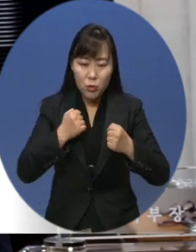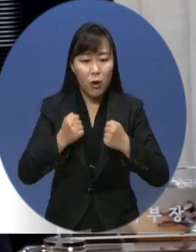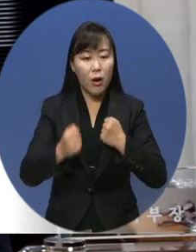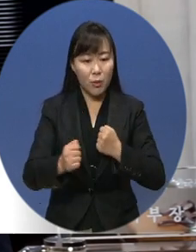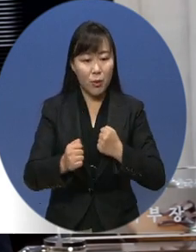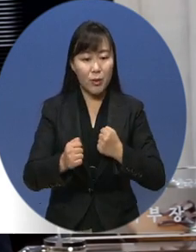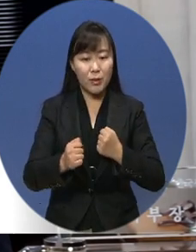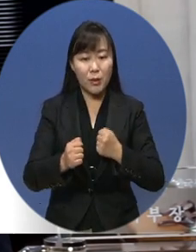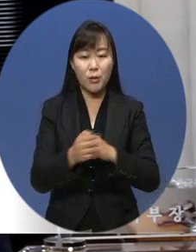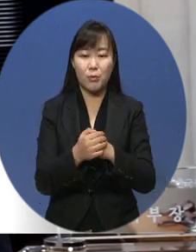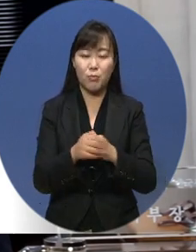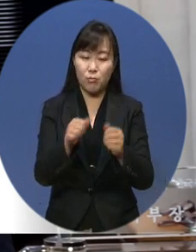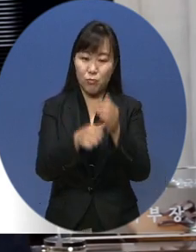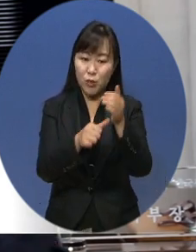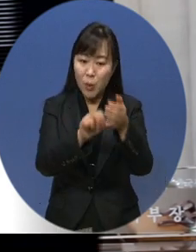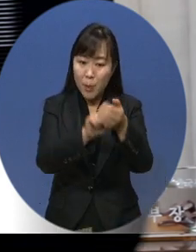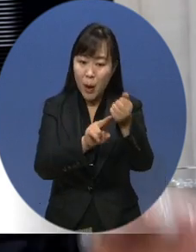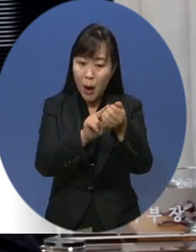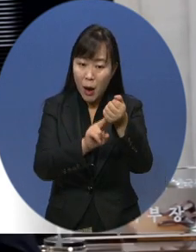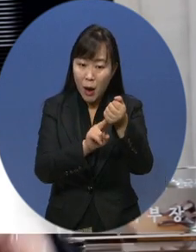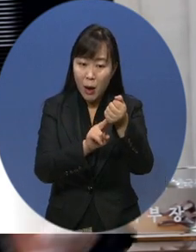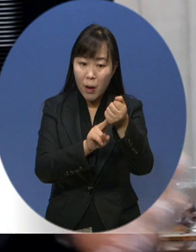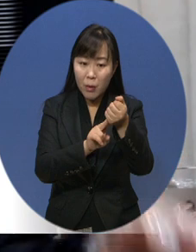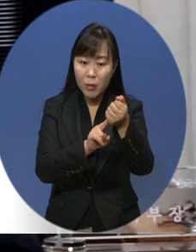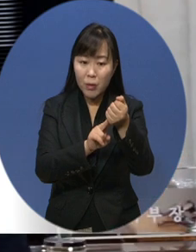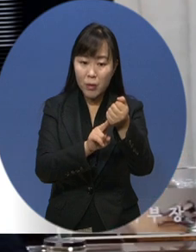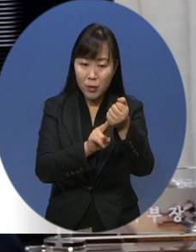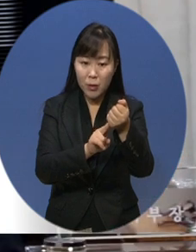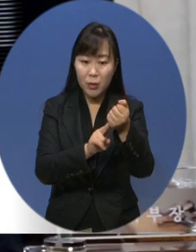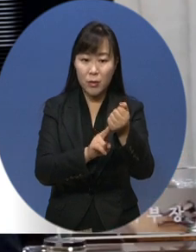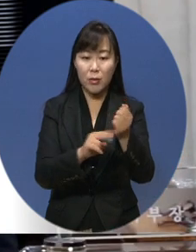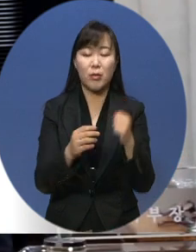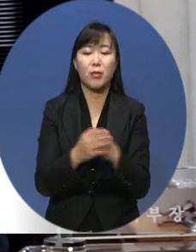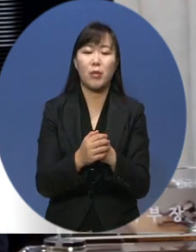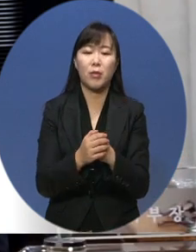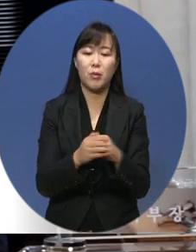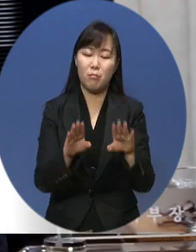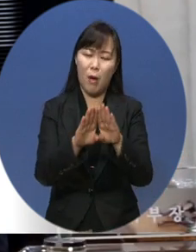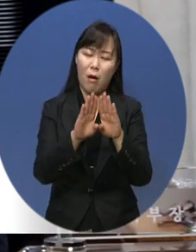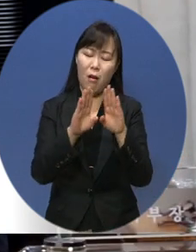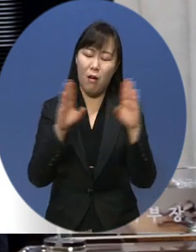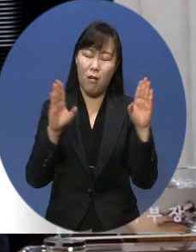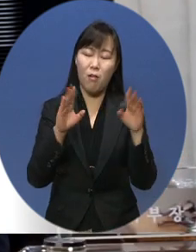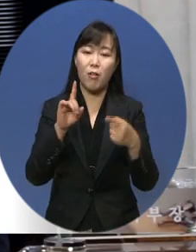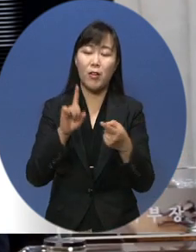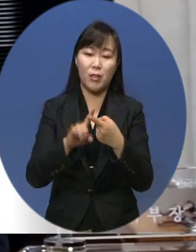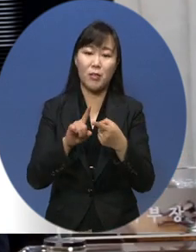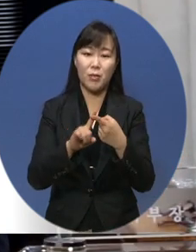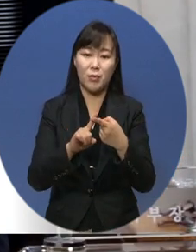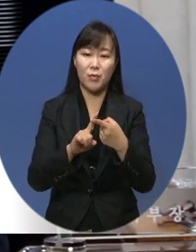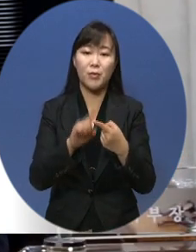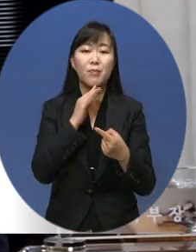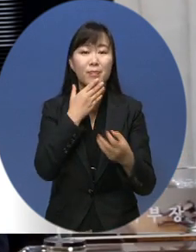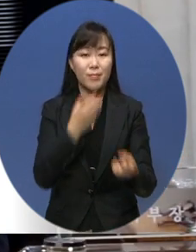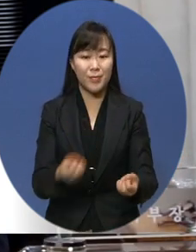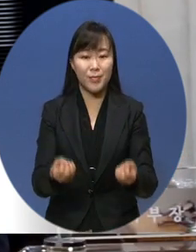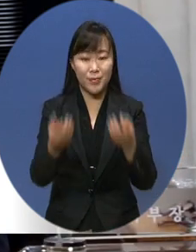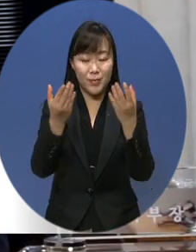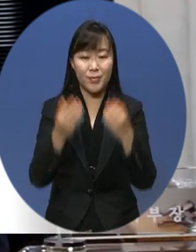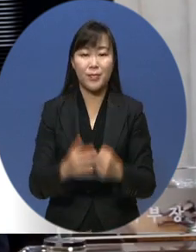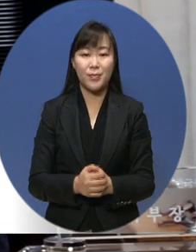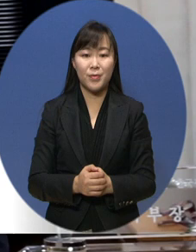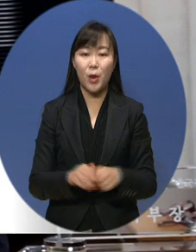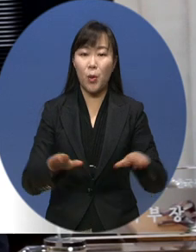불구하고 이 바자회를 이렇게 열게 되는데요. 정말